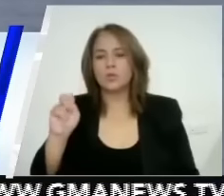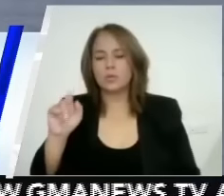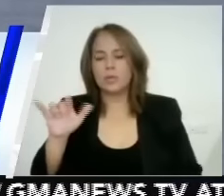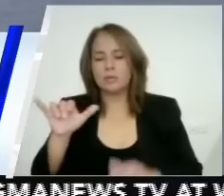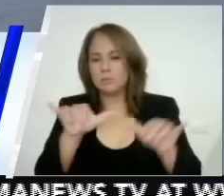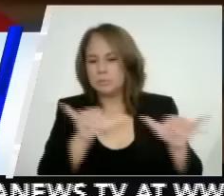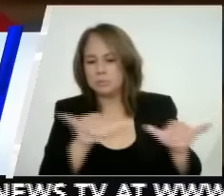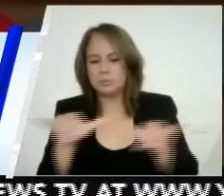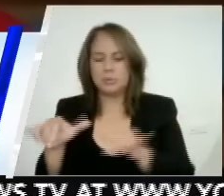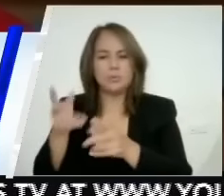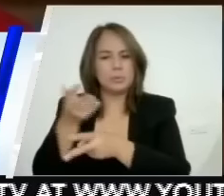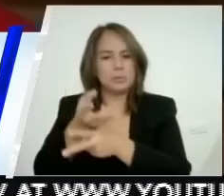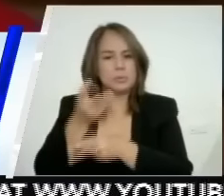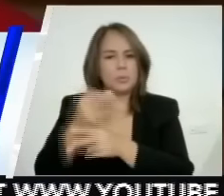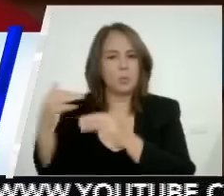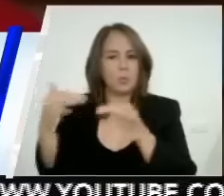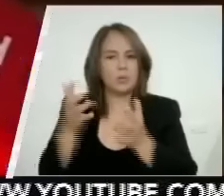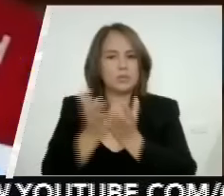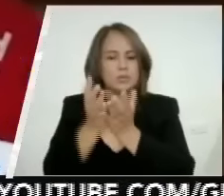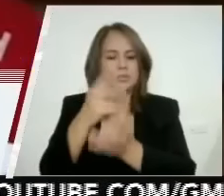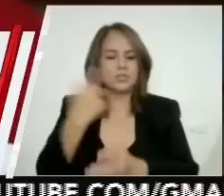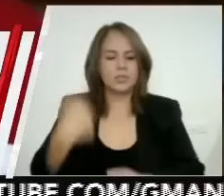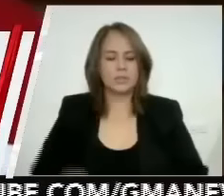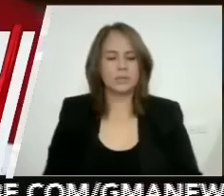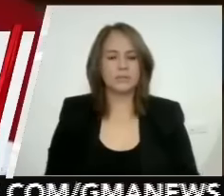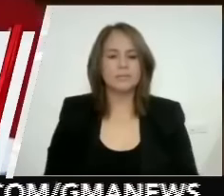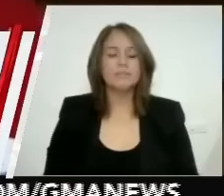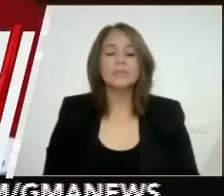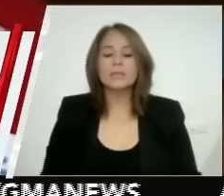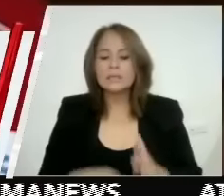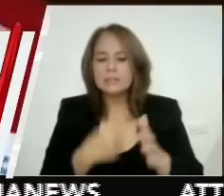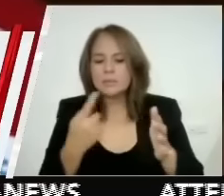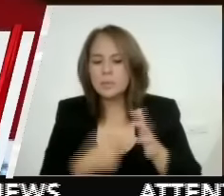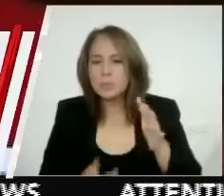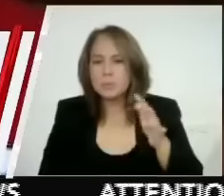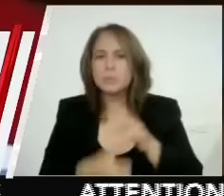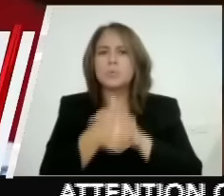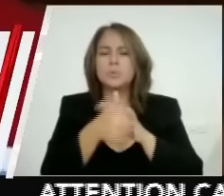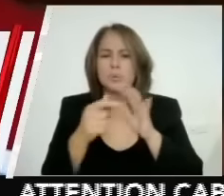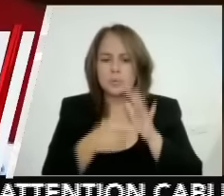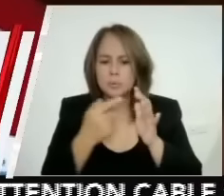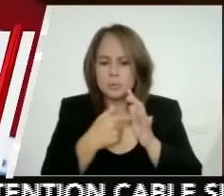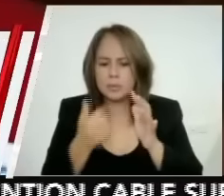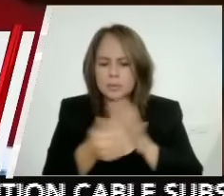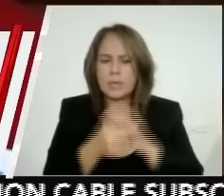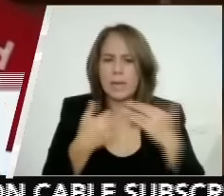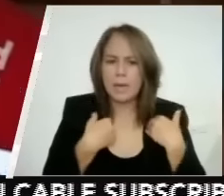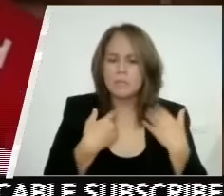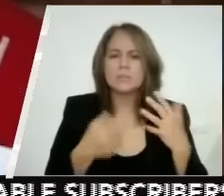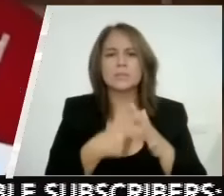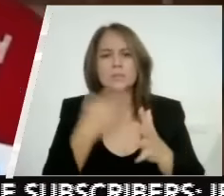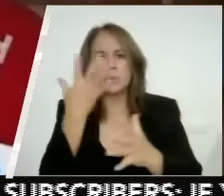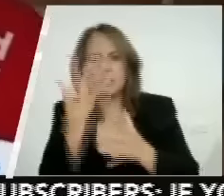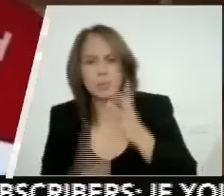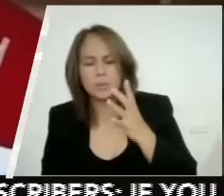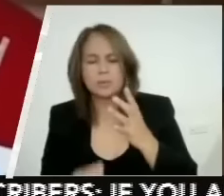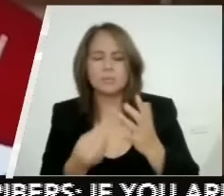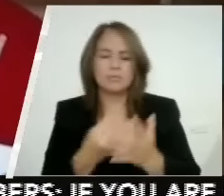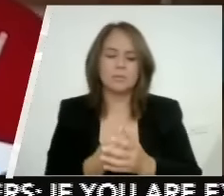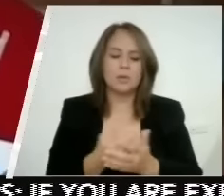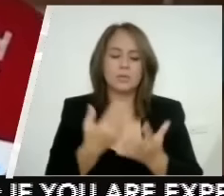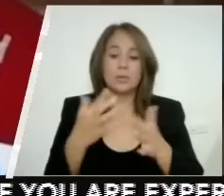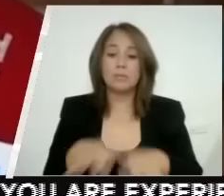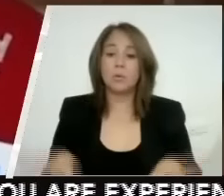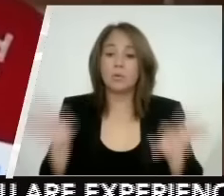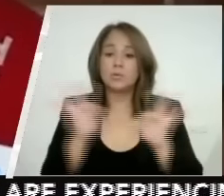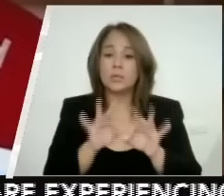ng China. Minsan-minsan pasulpot-sulpot, nandyan minsan sila, tapos minsan mawawala. So ang importante na